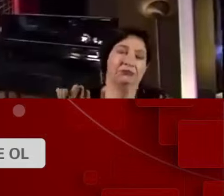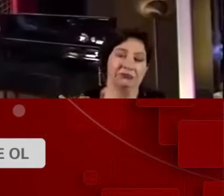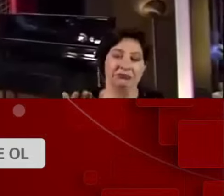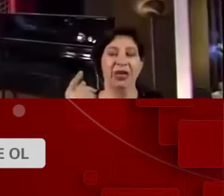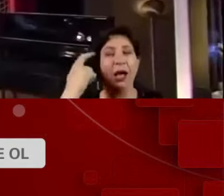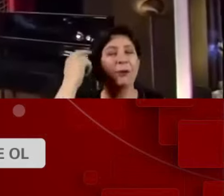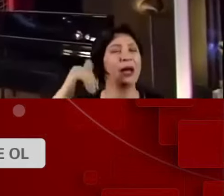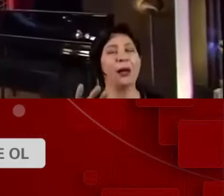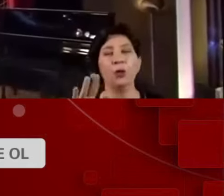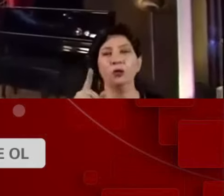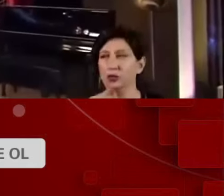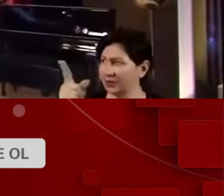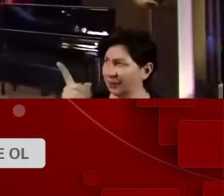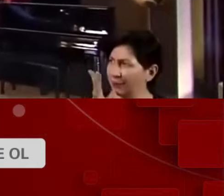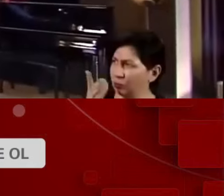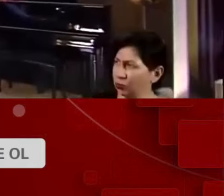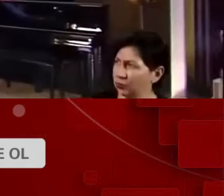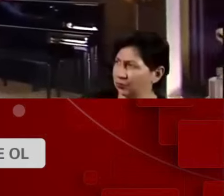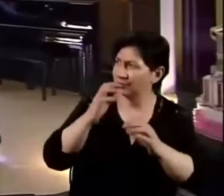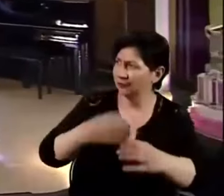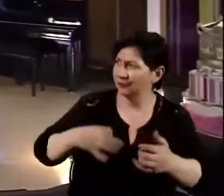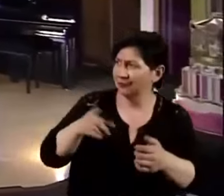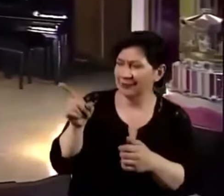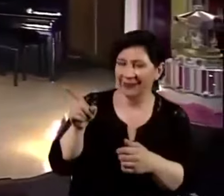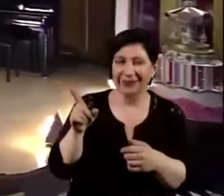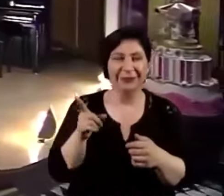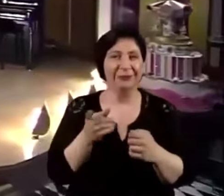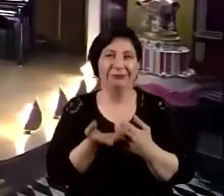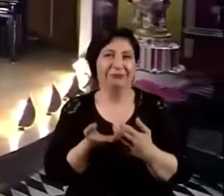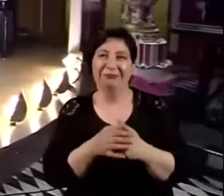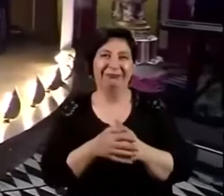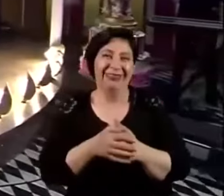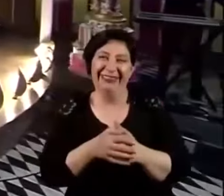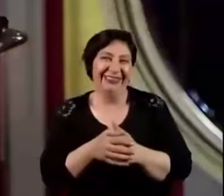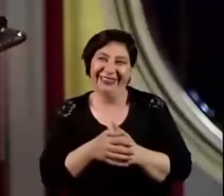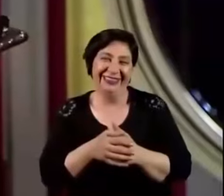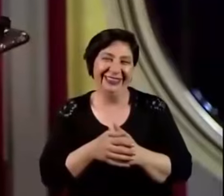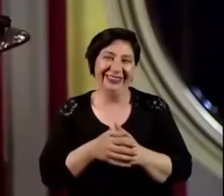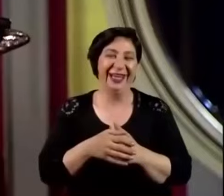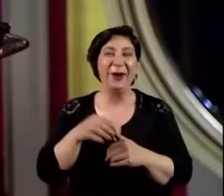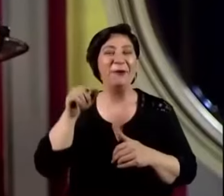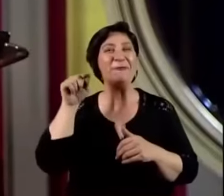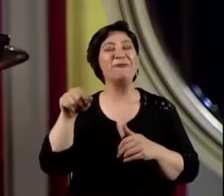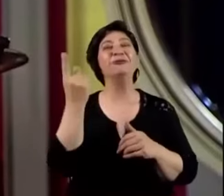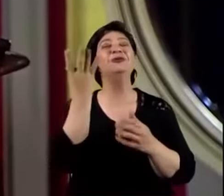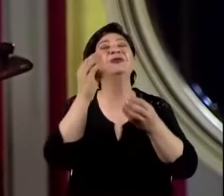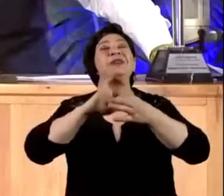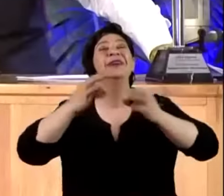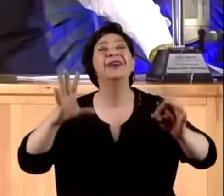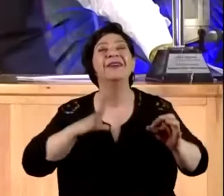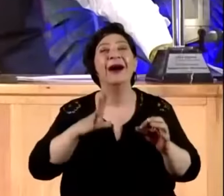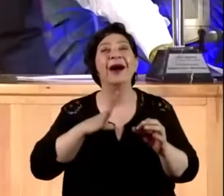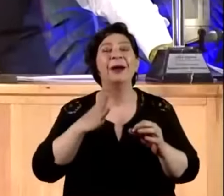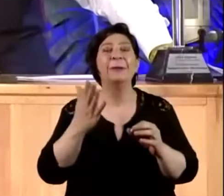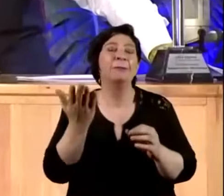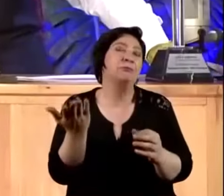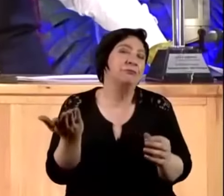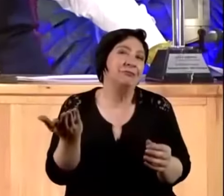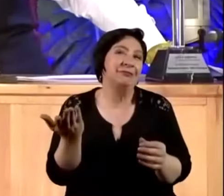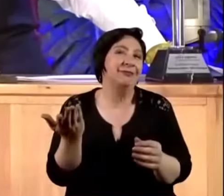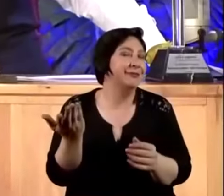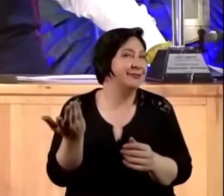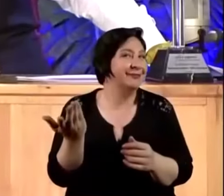yani şimdi aklıma gelmiyor. Tuncer sen biliyor musun yılanla ilgili? Ha? Yani Bu birçok söz var mesela böyle halk deyimiyle nedir?